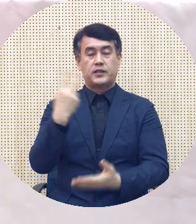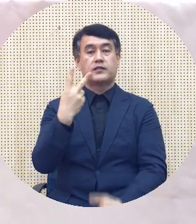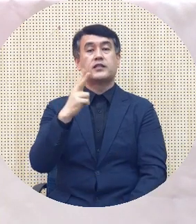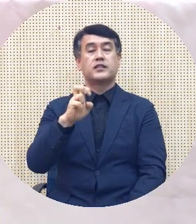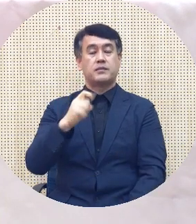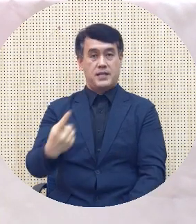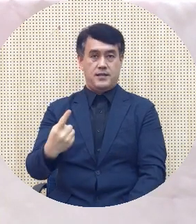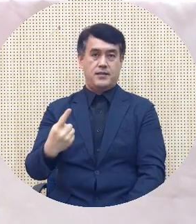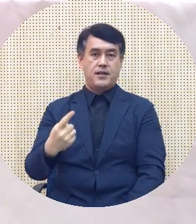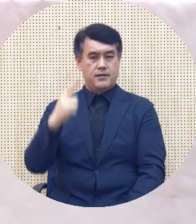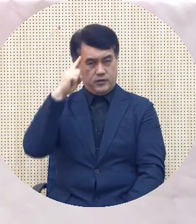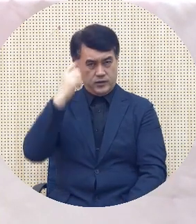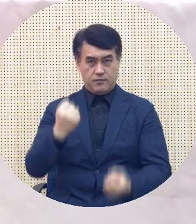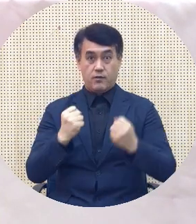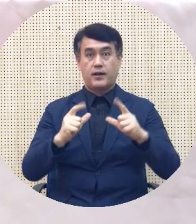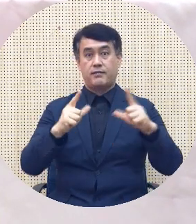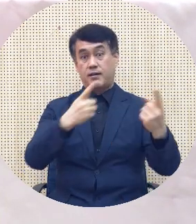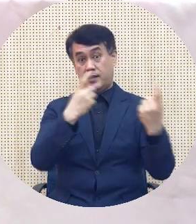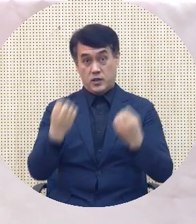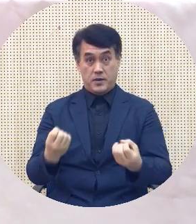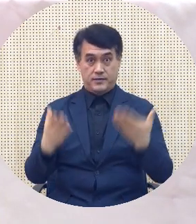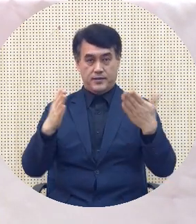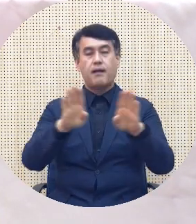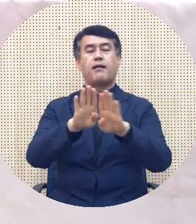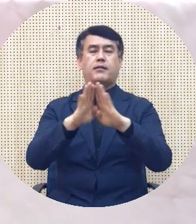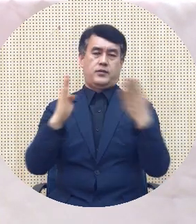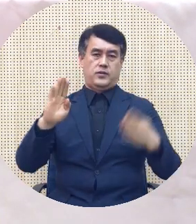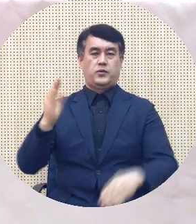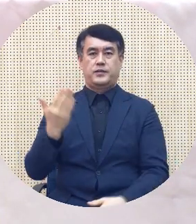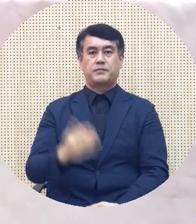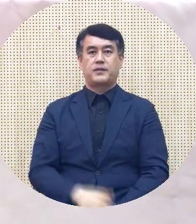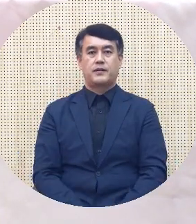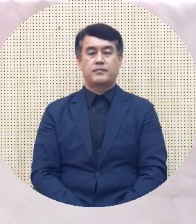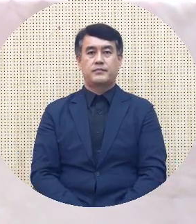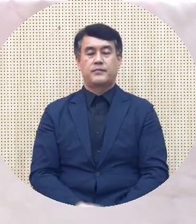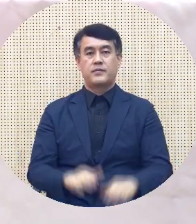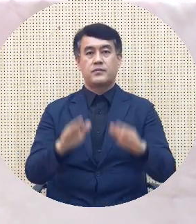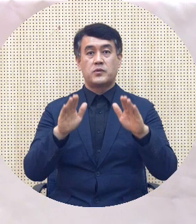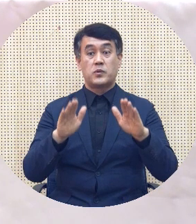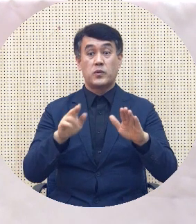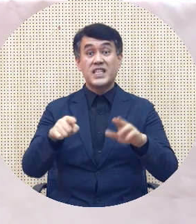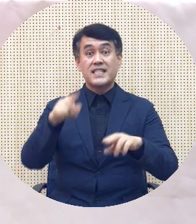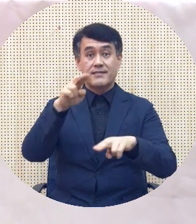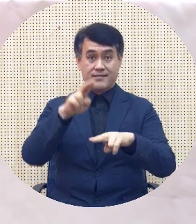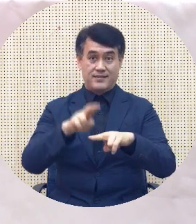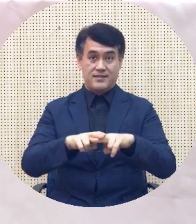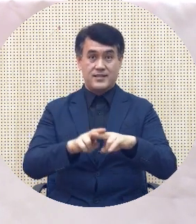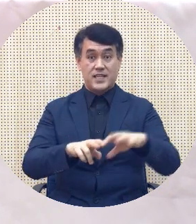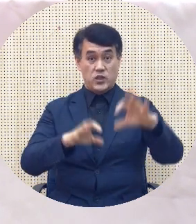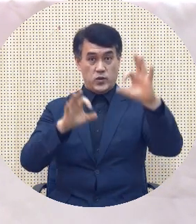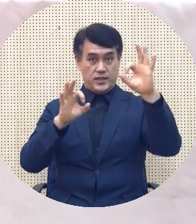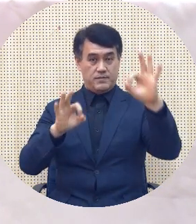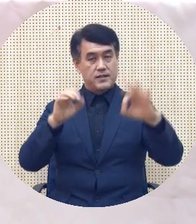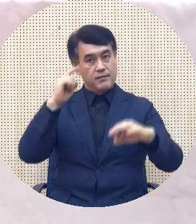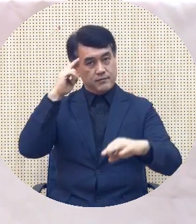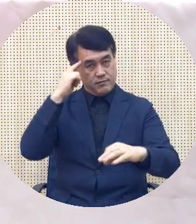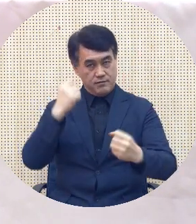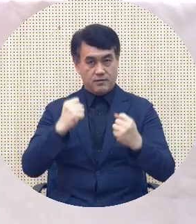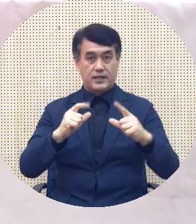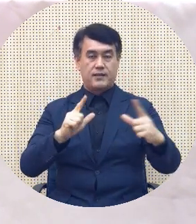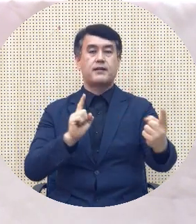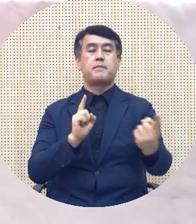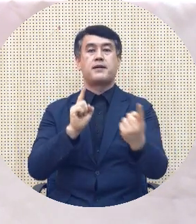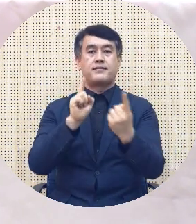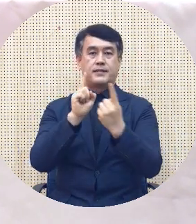2021년 정신건강의 날 기념행사를 개최하게 됐습니다. 오늘 이 자리는 10월 10일 정신건강의 날을